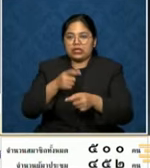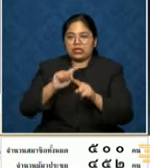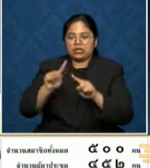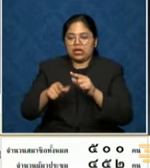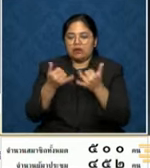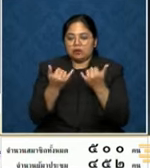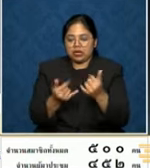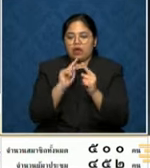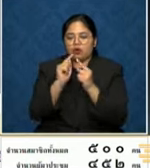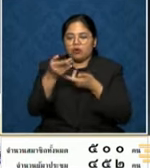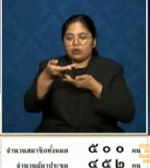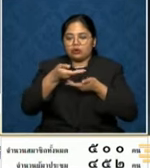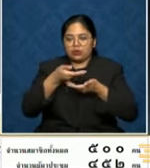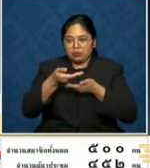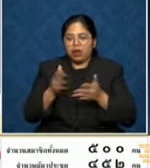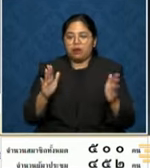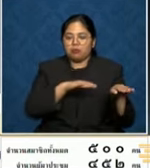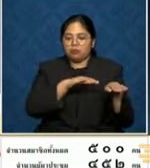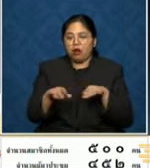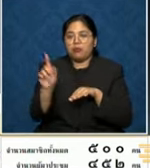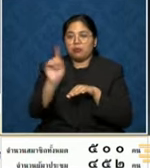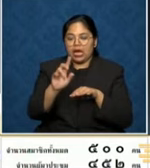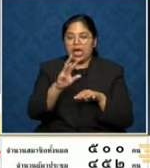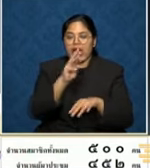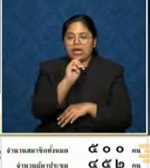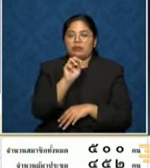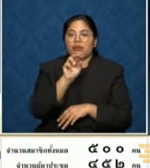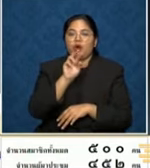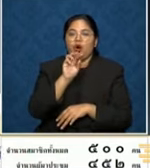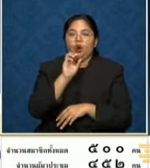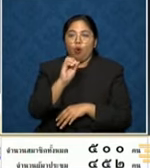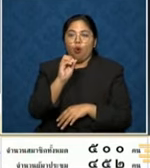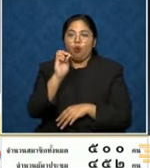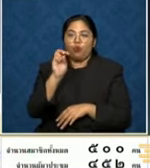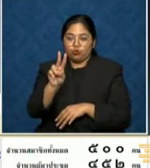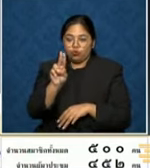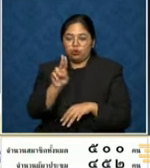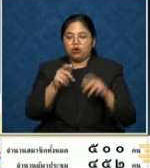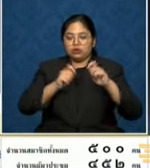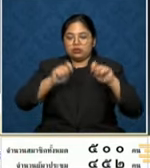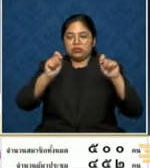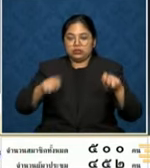ดิจิตอล 10,000 บาทนะครับเราจะเซ็น MOU ว่าทกส.